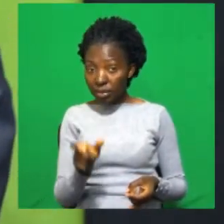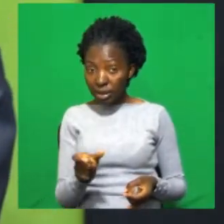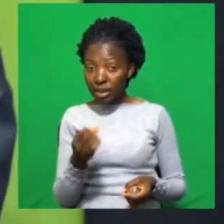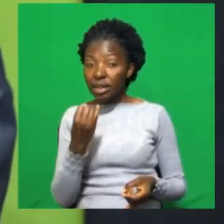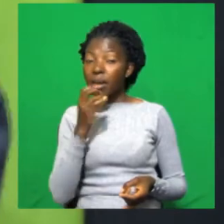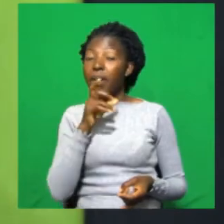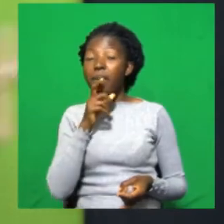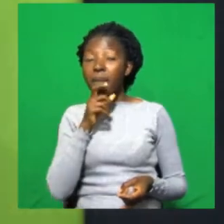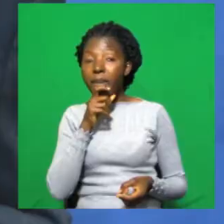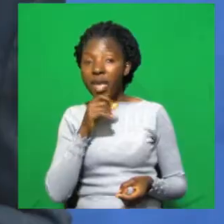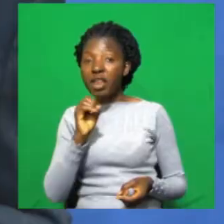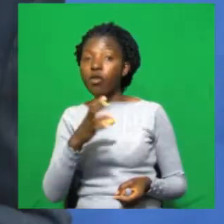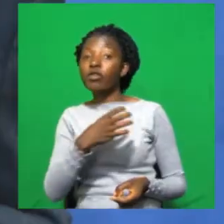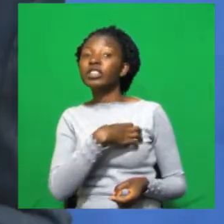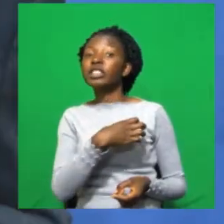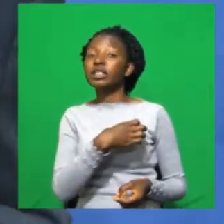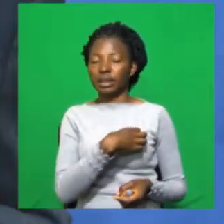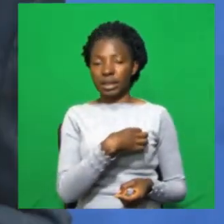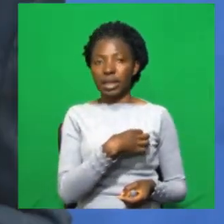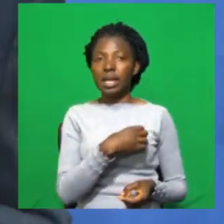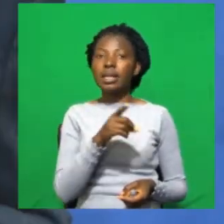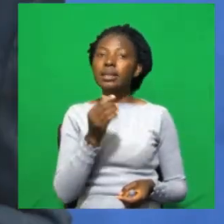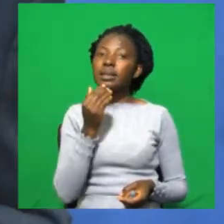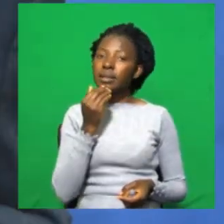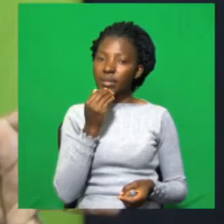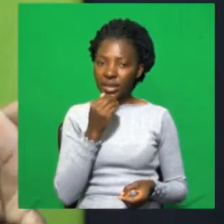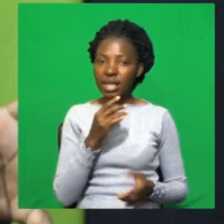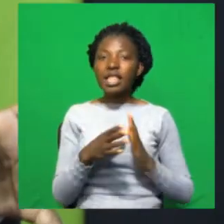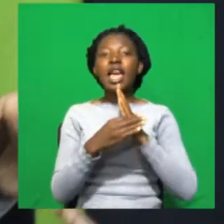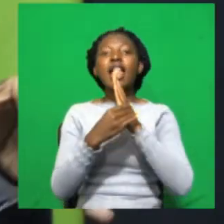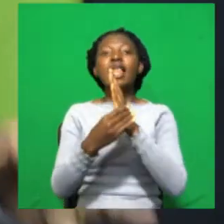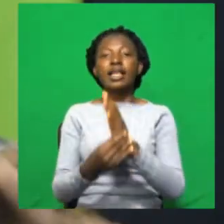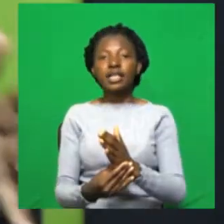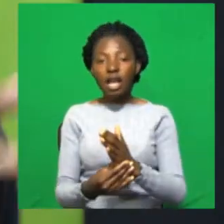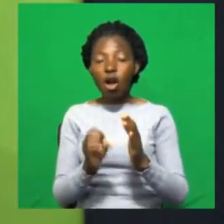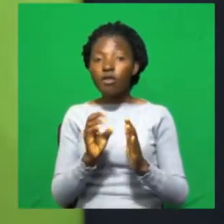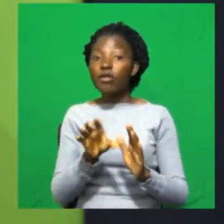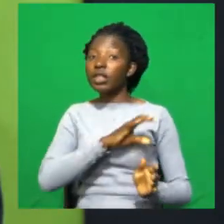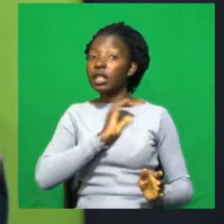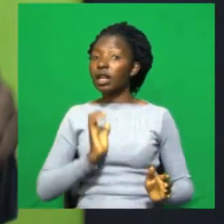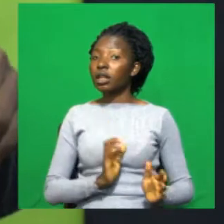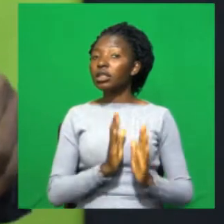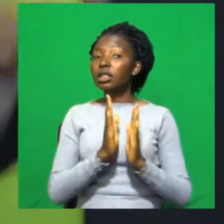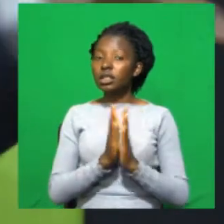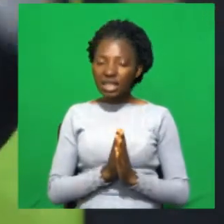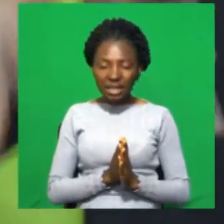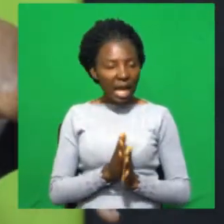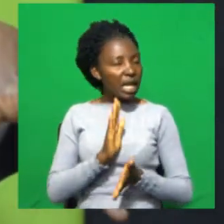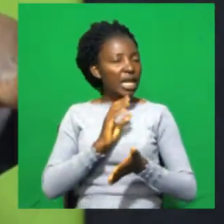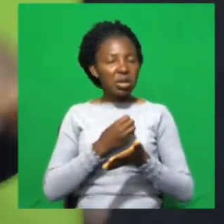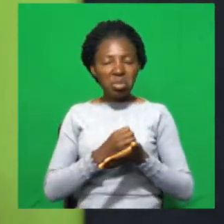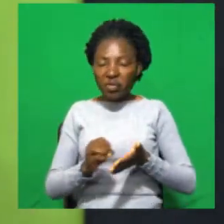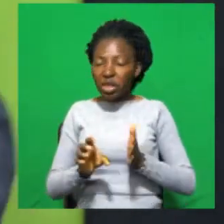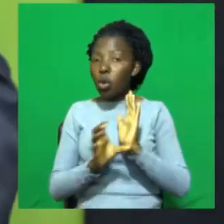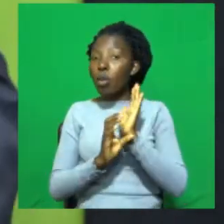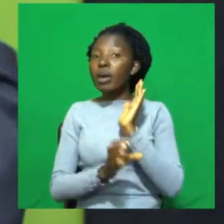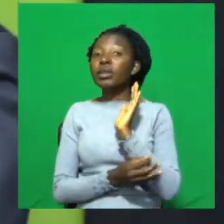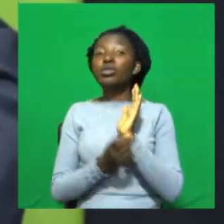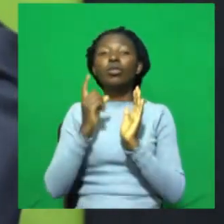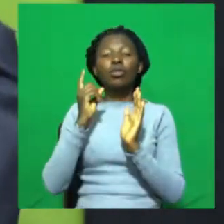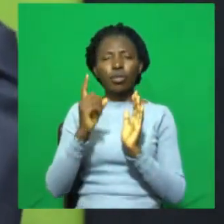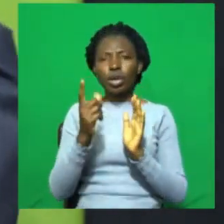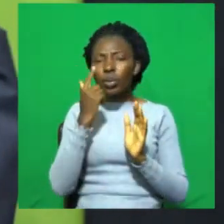wezvivi. Ndofunga tambotsanangura kuti chine ichi chirehwa ipapo utungamiri waive hwechechi munguva yeMark Ages ine muzinda kuRoma. But Bhaibheri